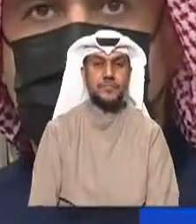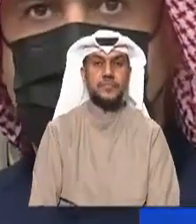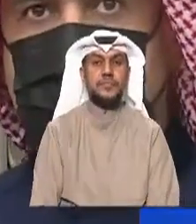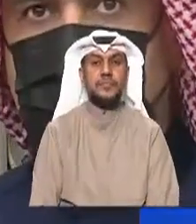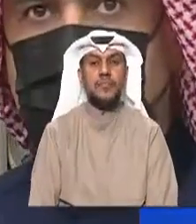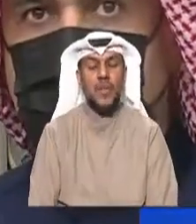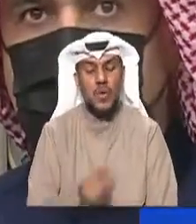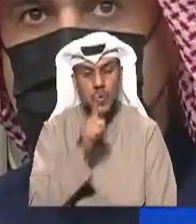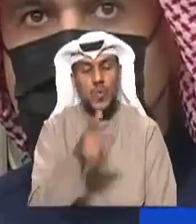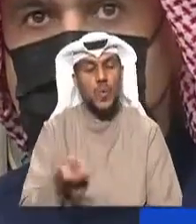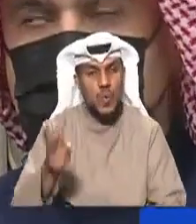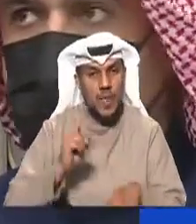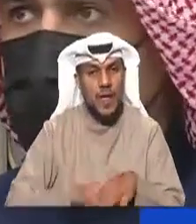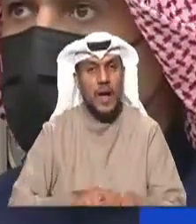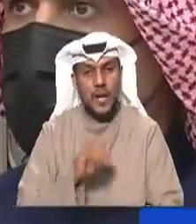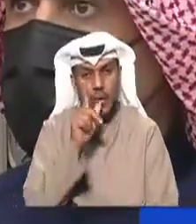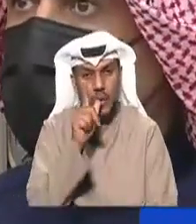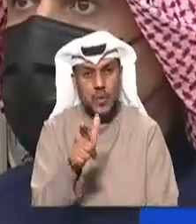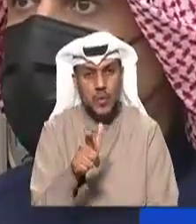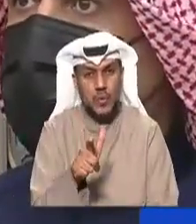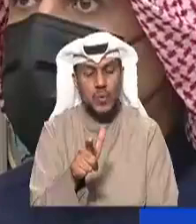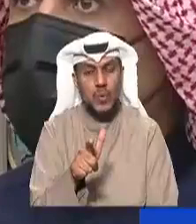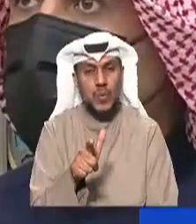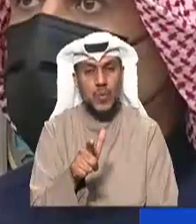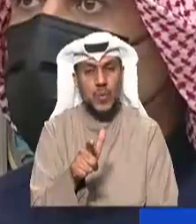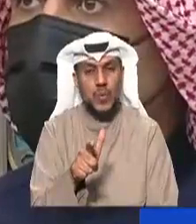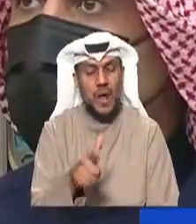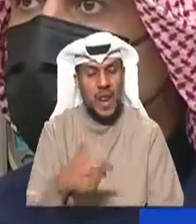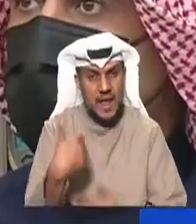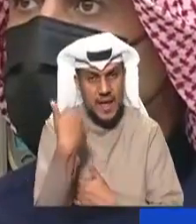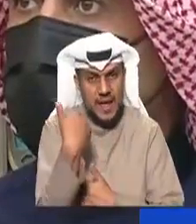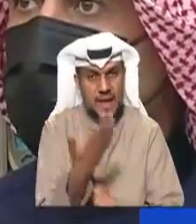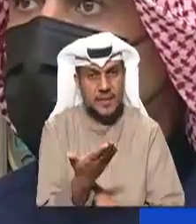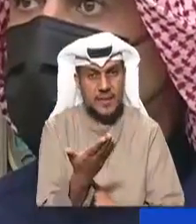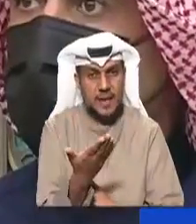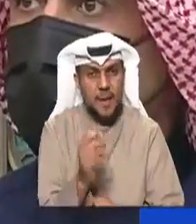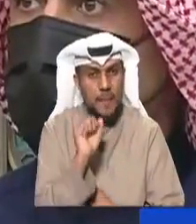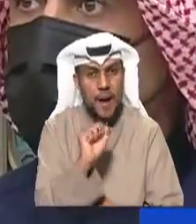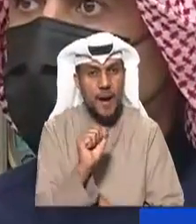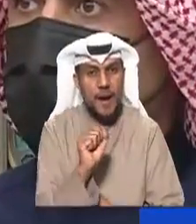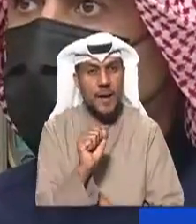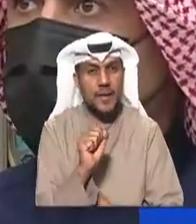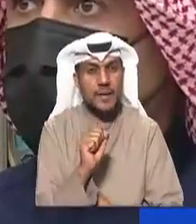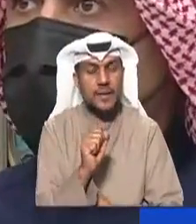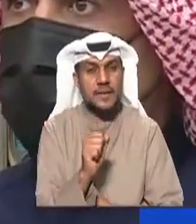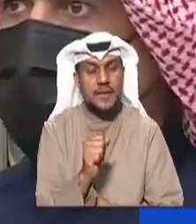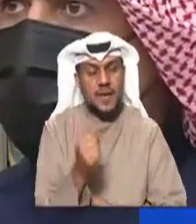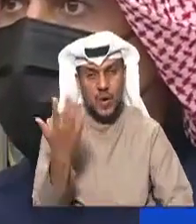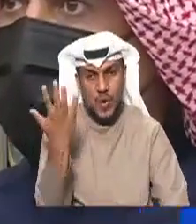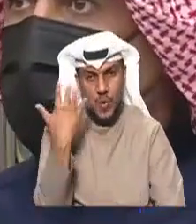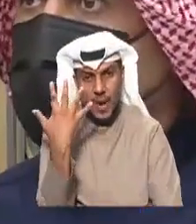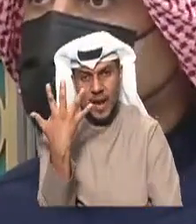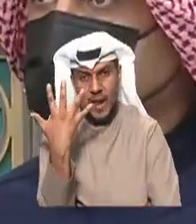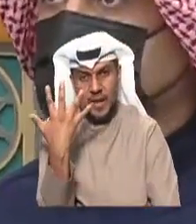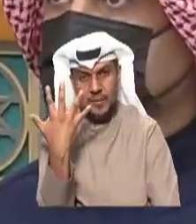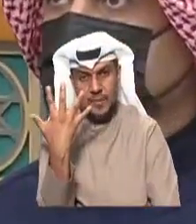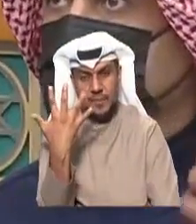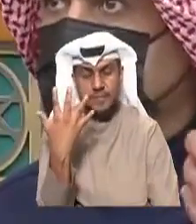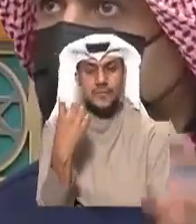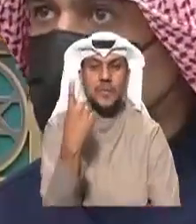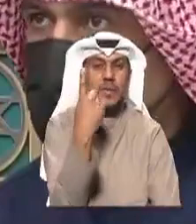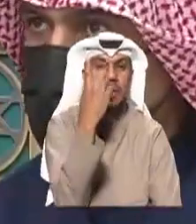وأيضا لإخواني اللي تقدموا بطلب جلسة تخصيص جزء من جلسة 5 يناير